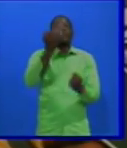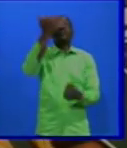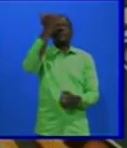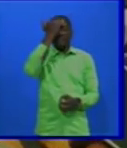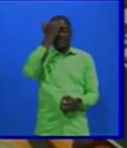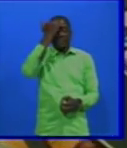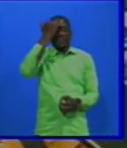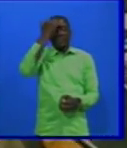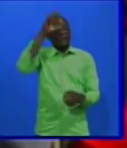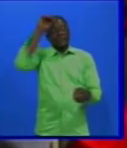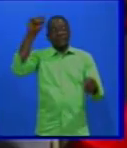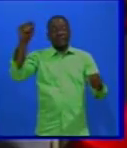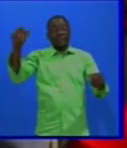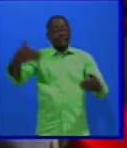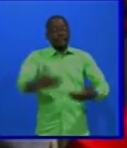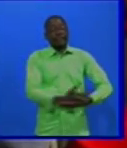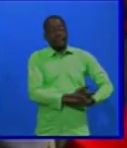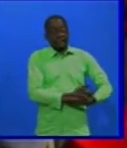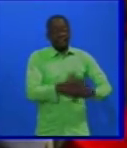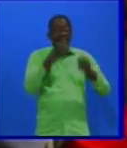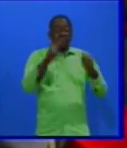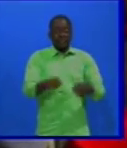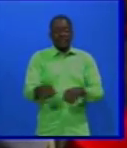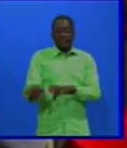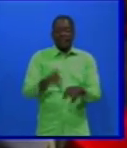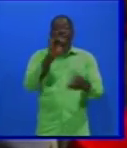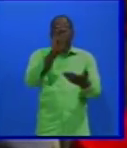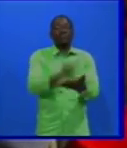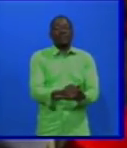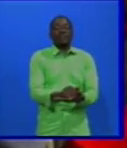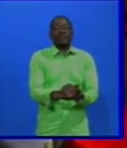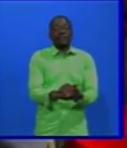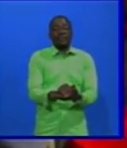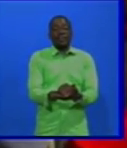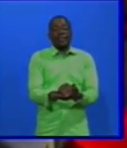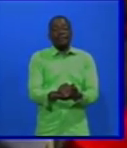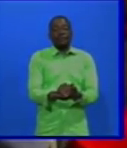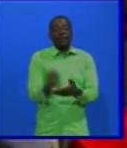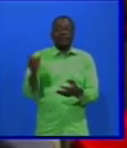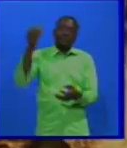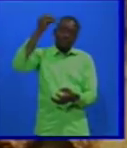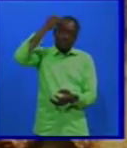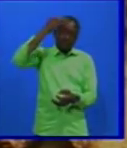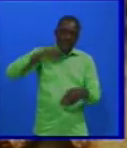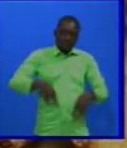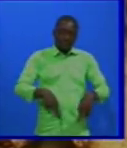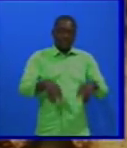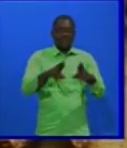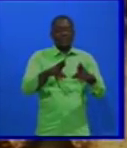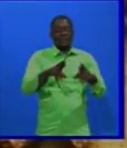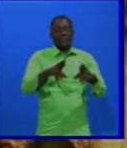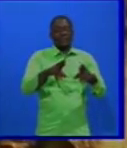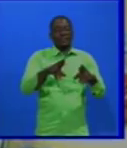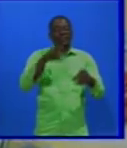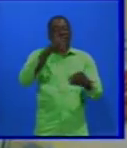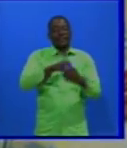fils puisse l'immortaliser en baptisant cette rue dans